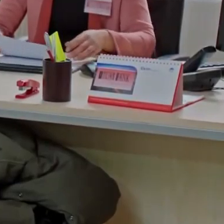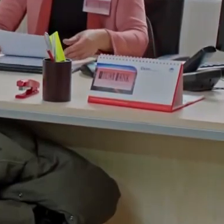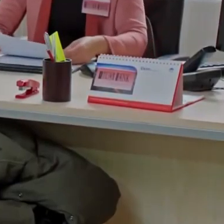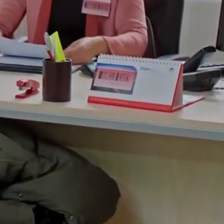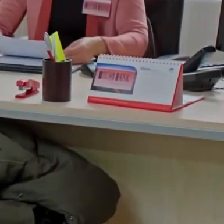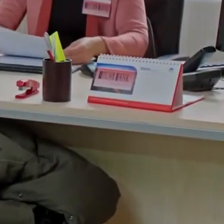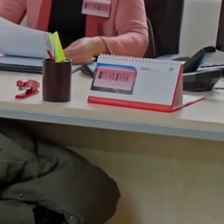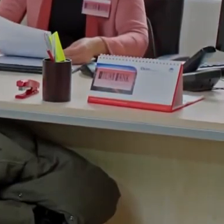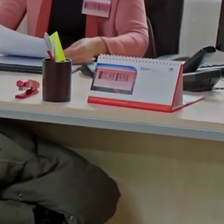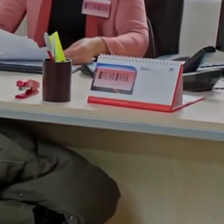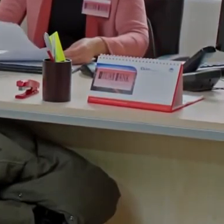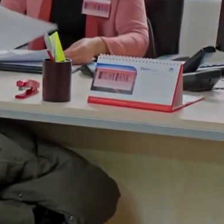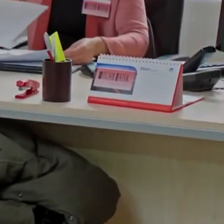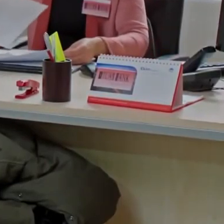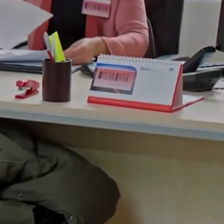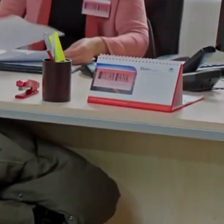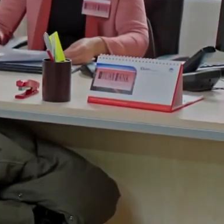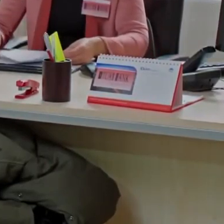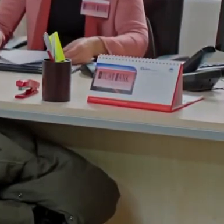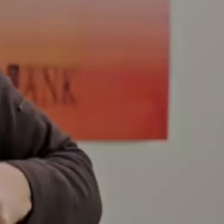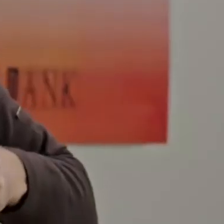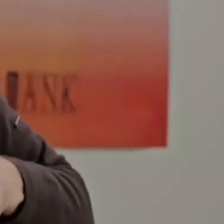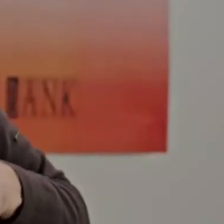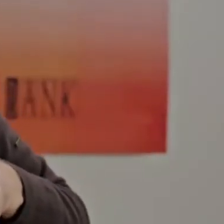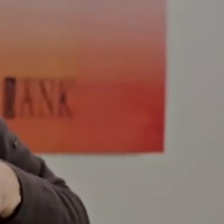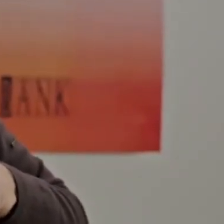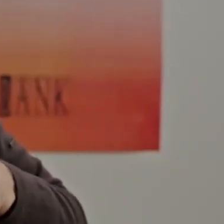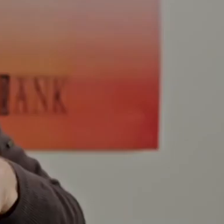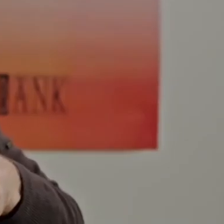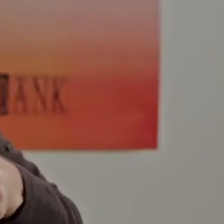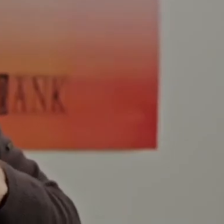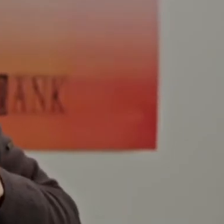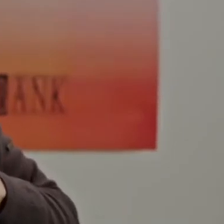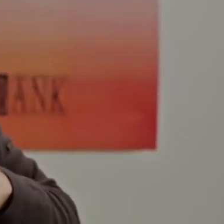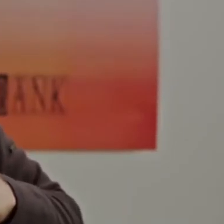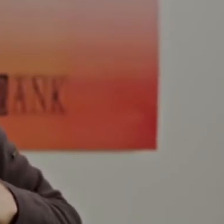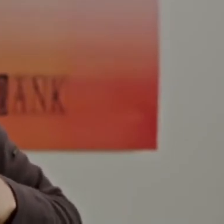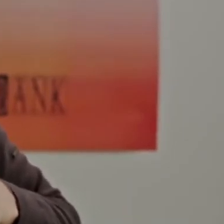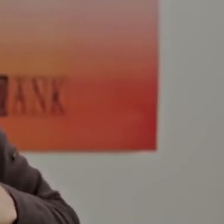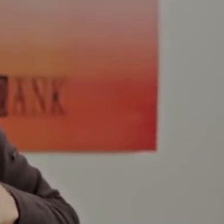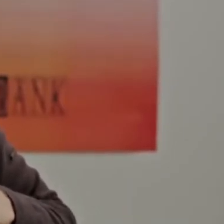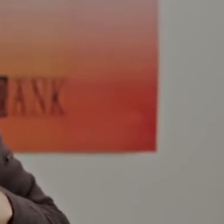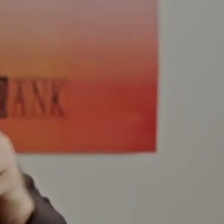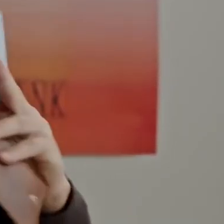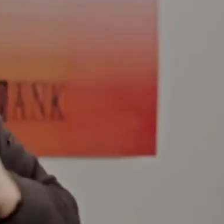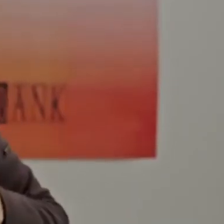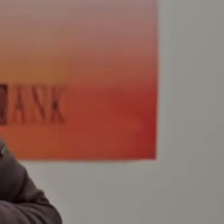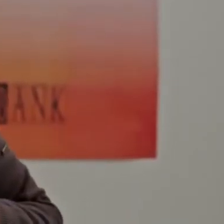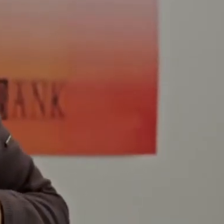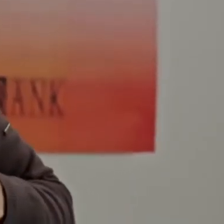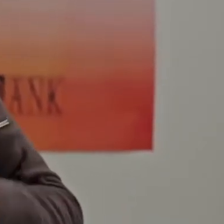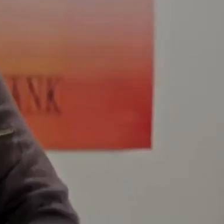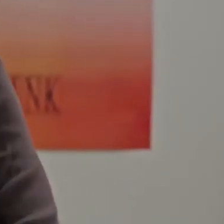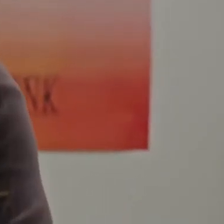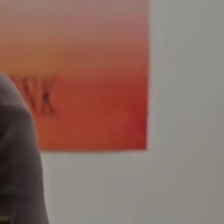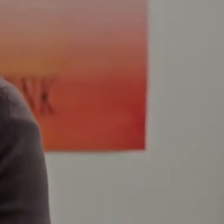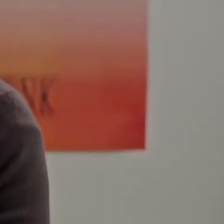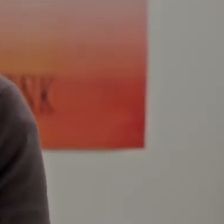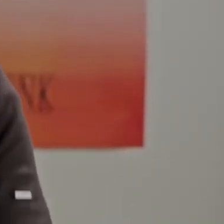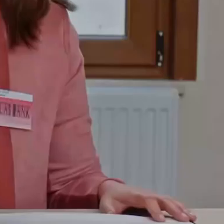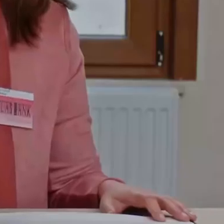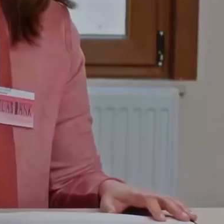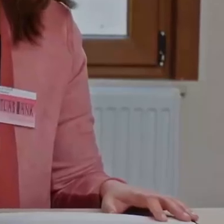İbrahim sehpadaki kahverengi cüzdanını aldı. Tek eliyle kimliğini çıkartıp cüzdanı geri koydu. Kabanıyla atkısı da sehpada. Kimliğini